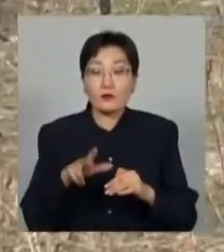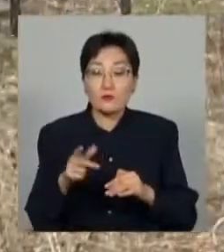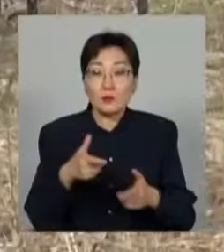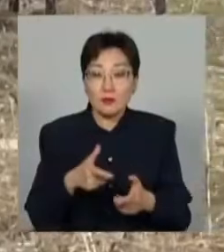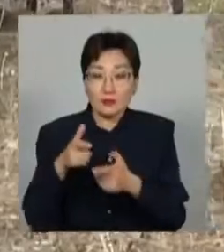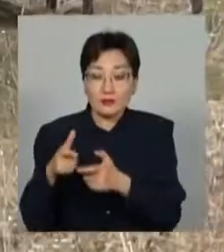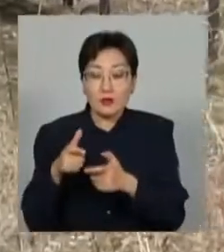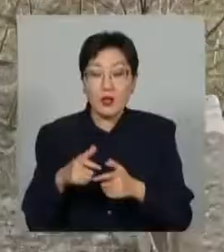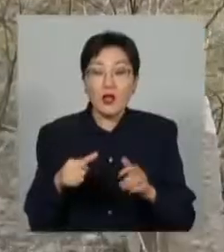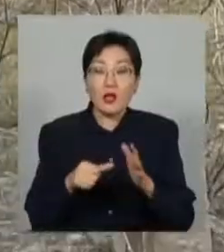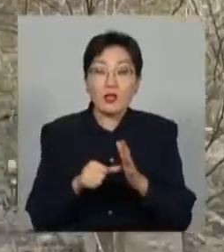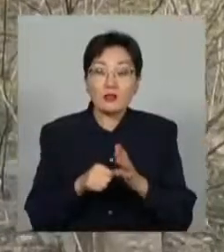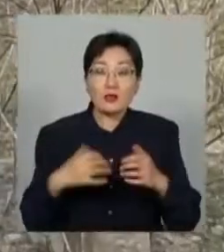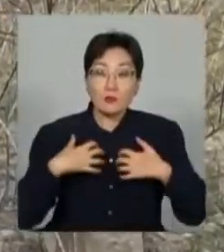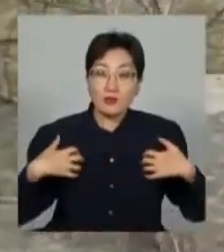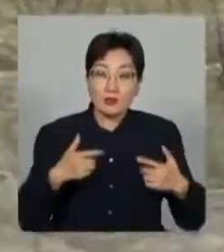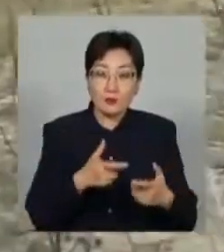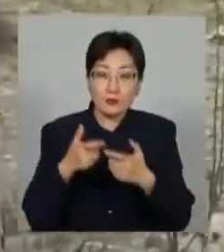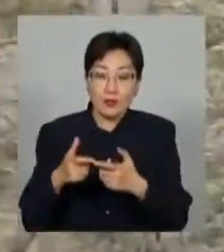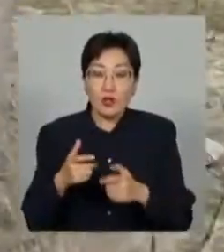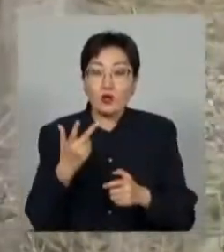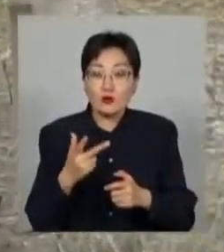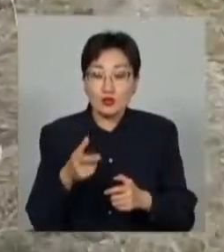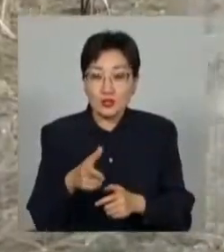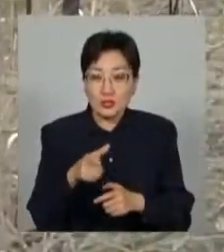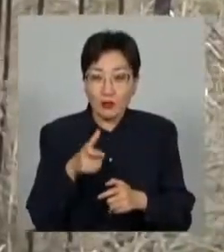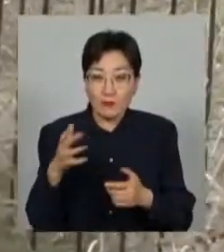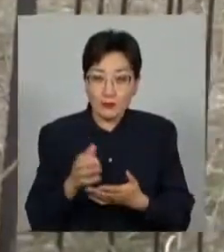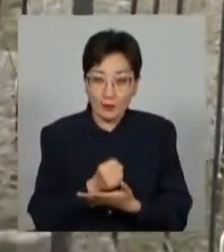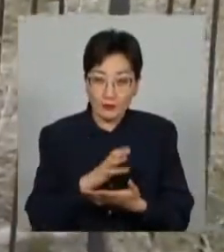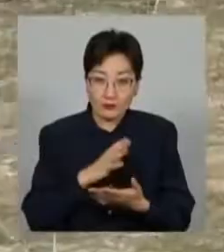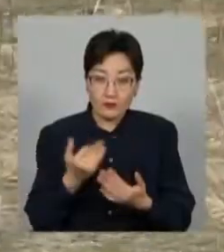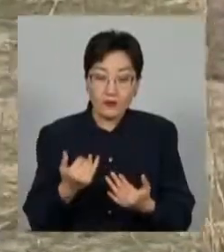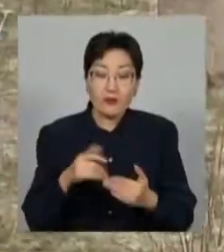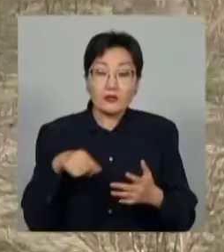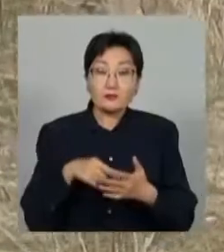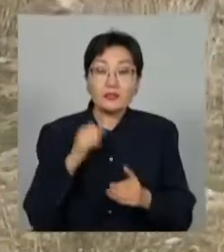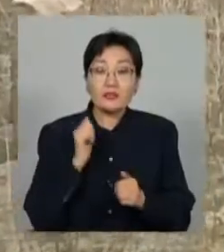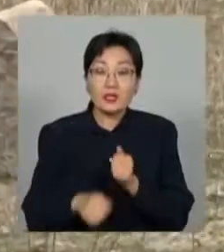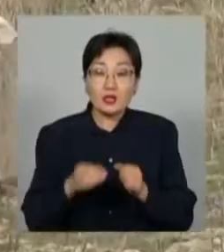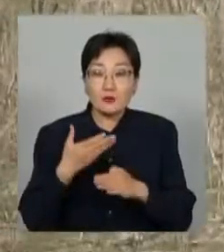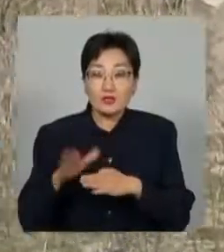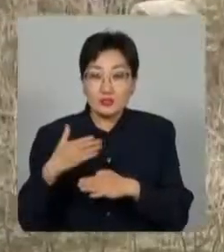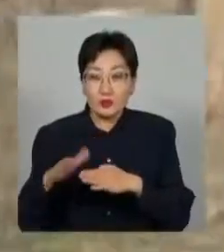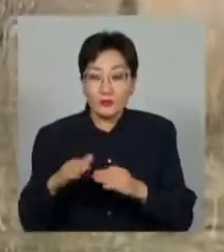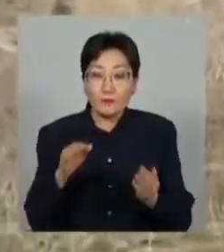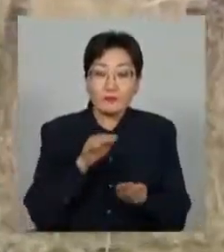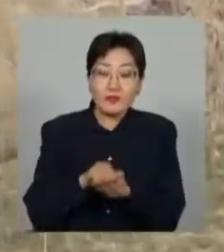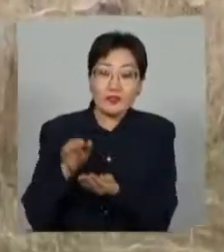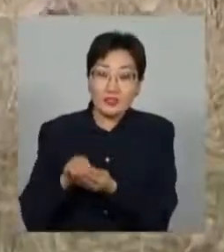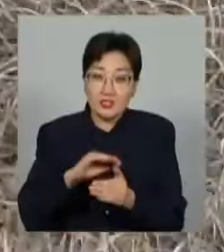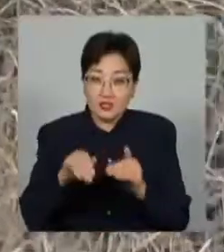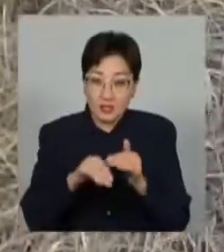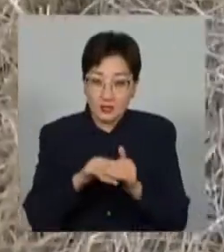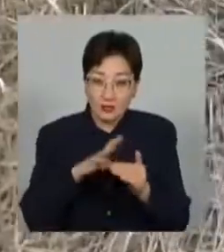Калашников автоматын, 6 дана аңшы мылтығы мен 3 травматикалық тапанша табылыпты. Оларда қаланың әр бөлігіне тіпті зираттарға жасырып